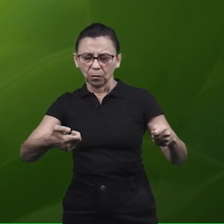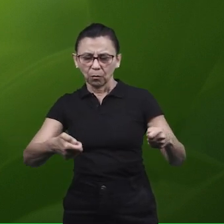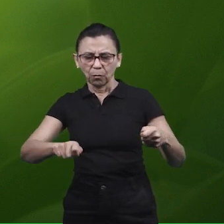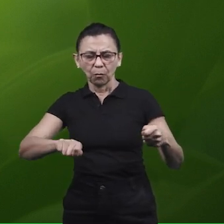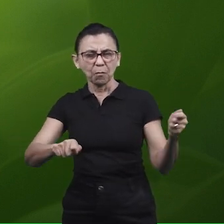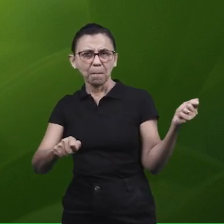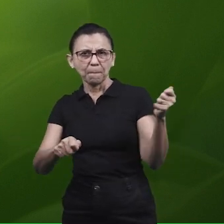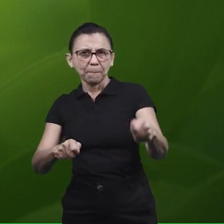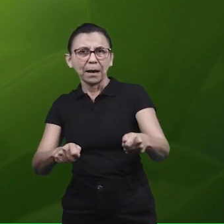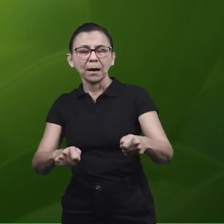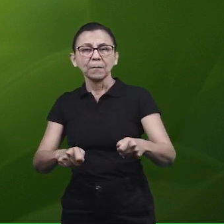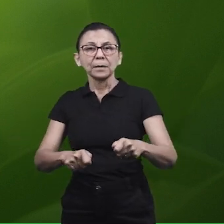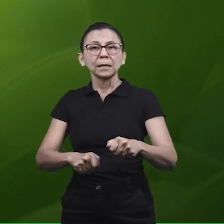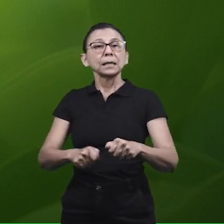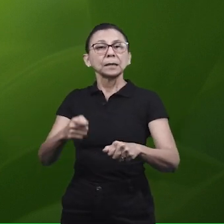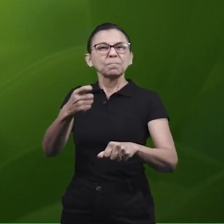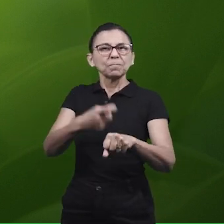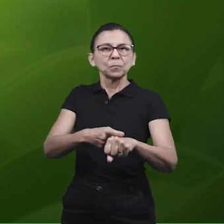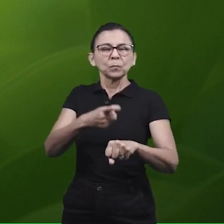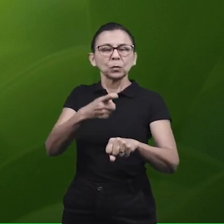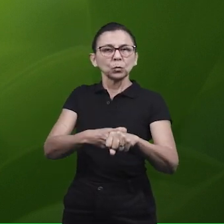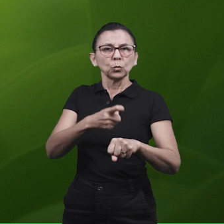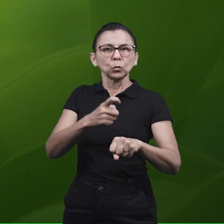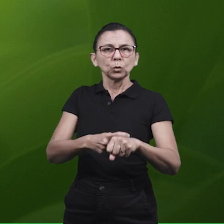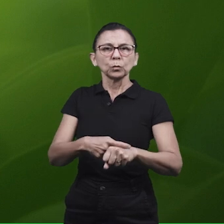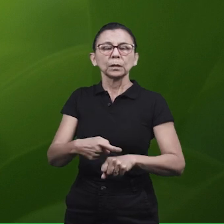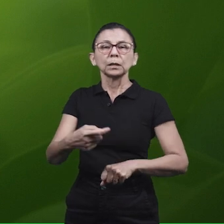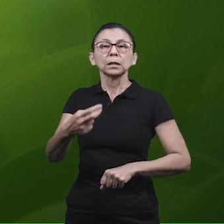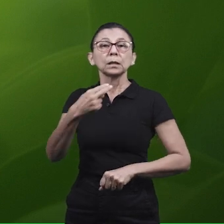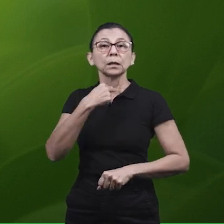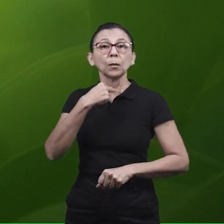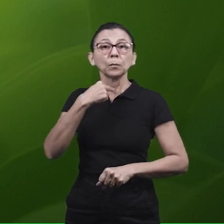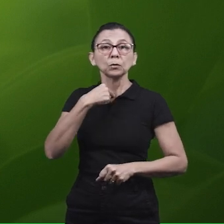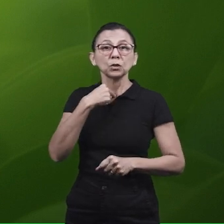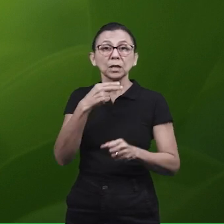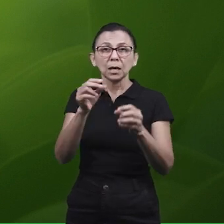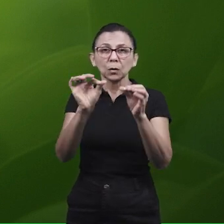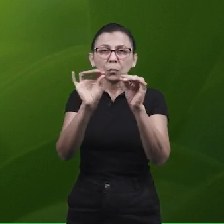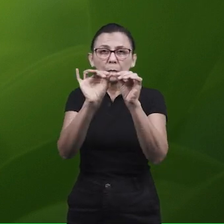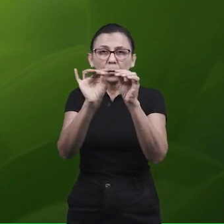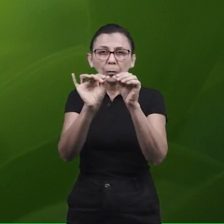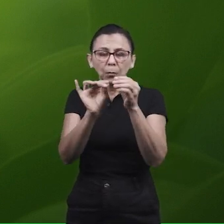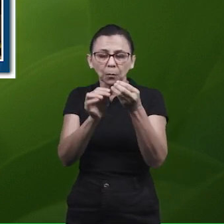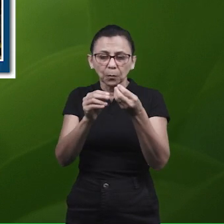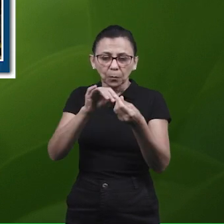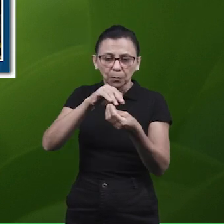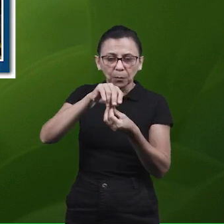l'épée, il commence à donner des coups de marteau. Pour faire quoi?